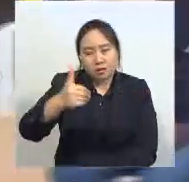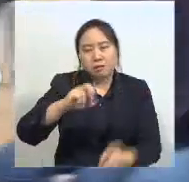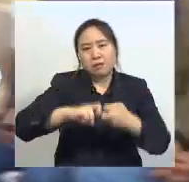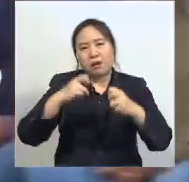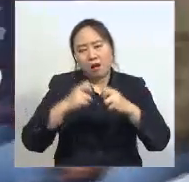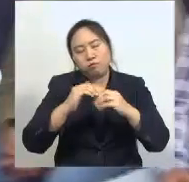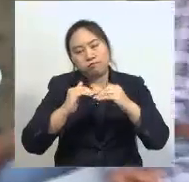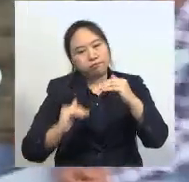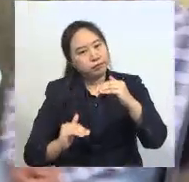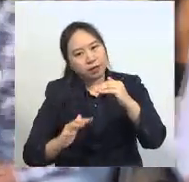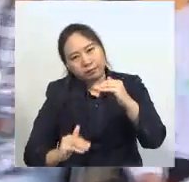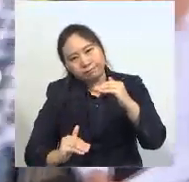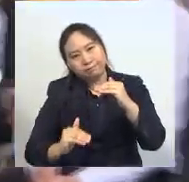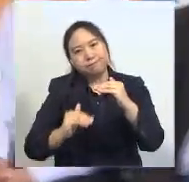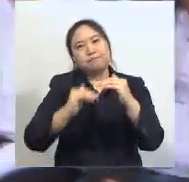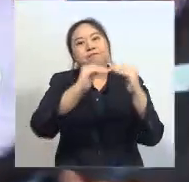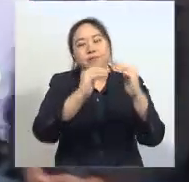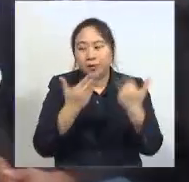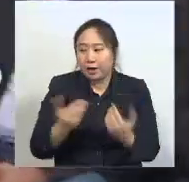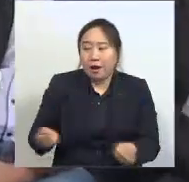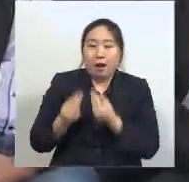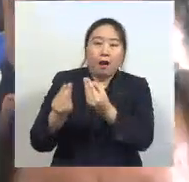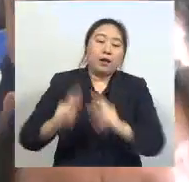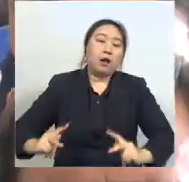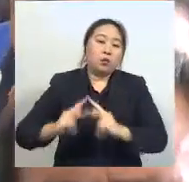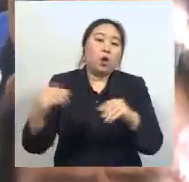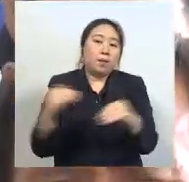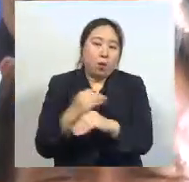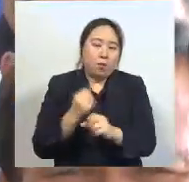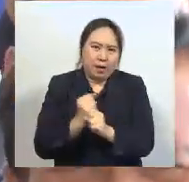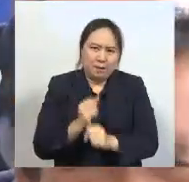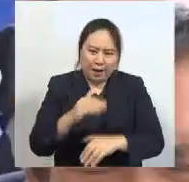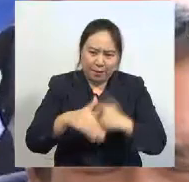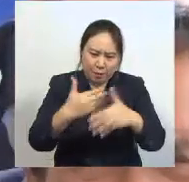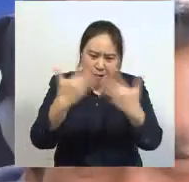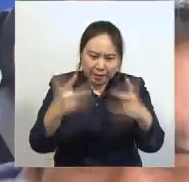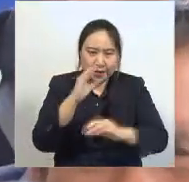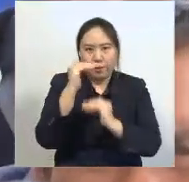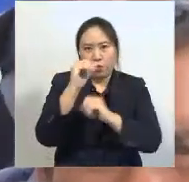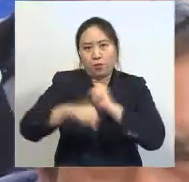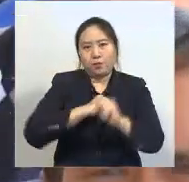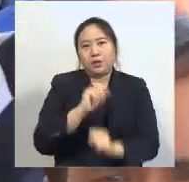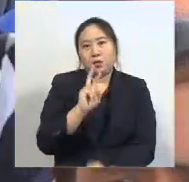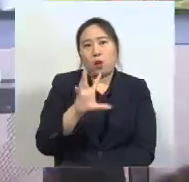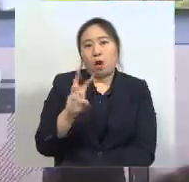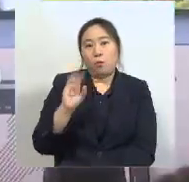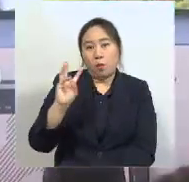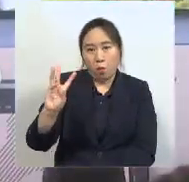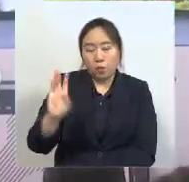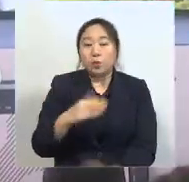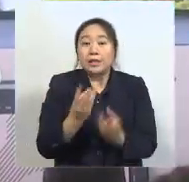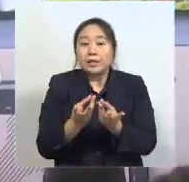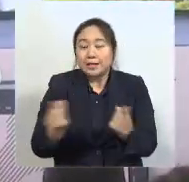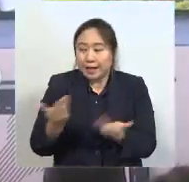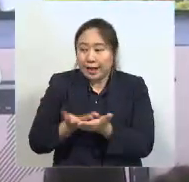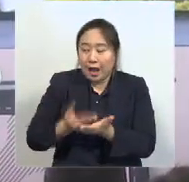อมเร่งรัดให้กระทรวงคมนาคมดำเนินการก่อสร้างให้แล้วเสร็จภายในปี2566ส่วนค่าเวรคืนที่ดินเมื่อได้รับอนุมั